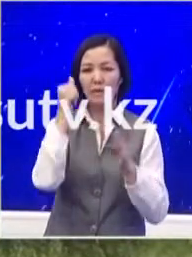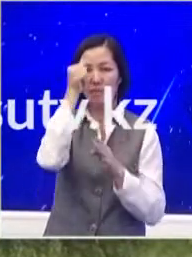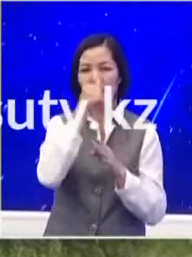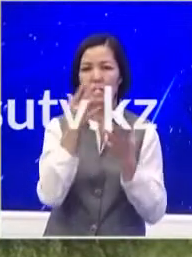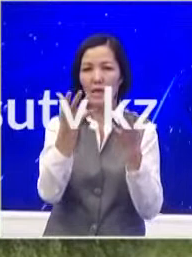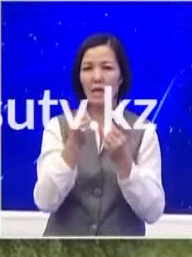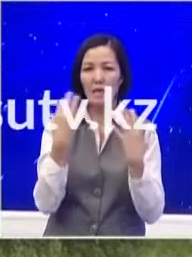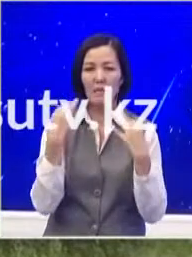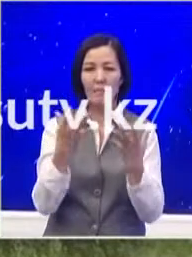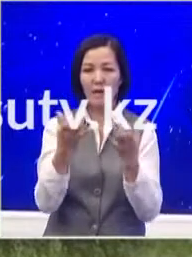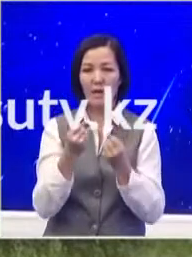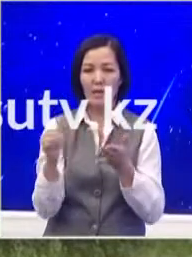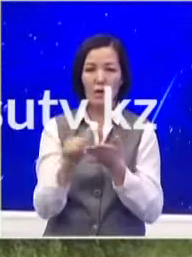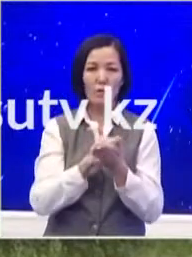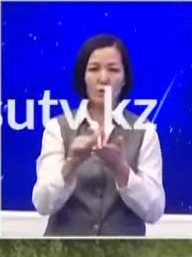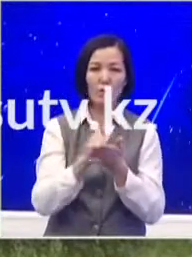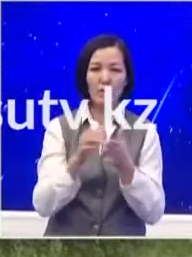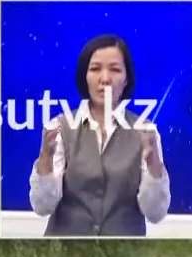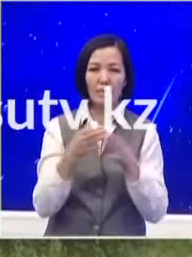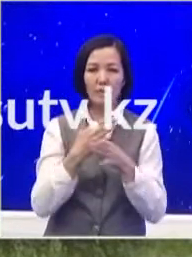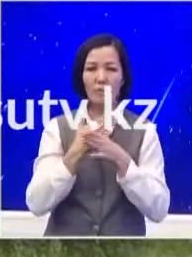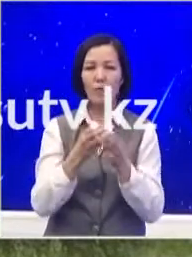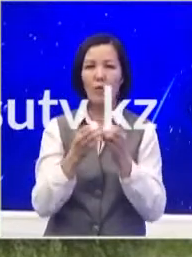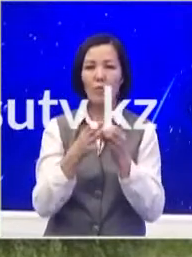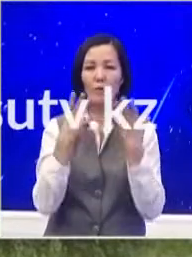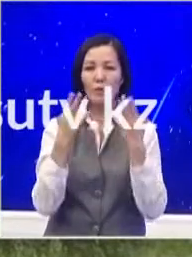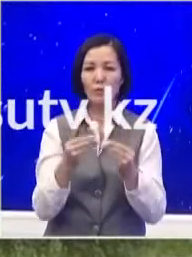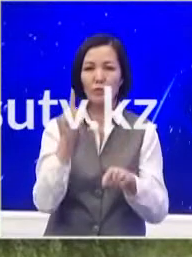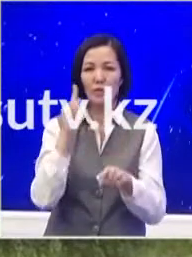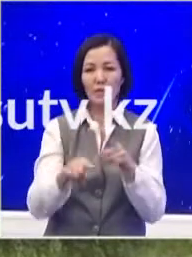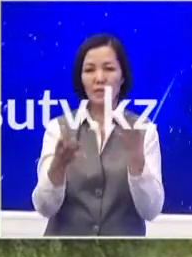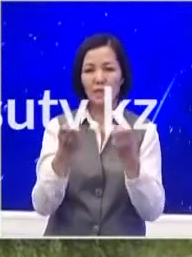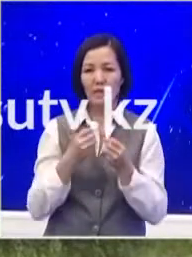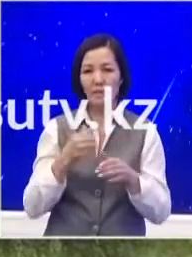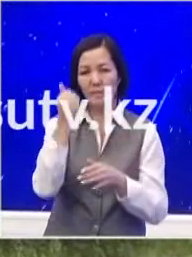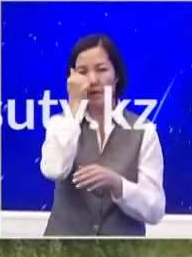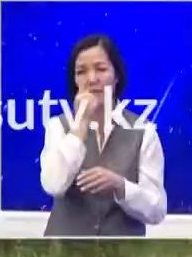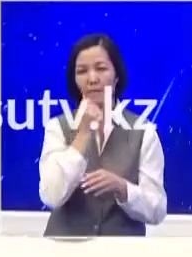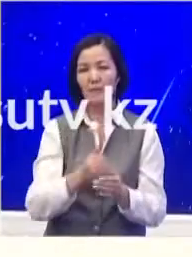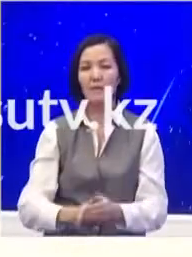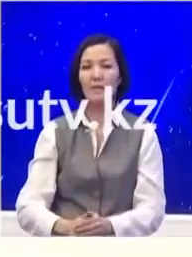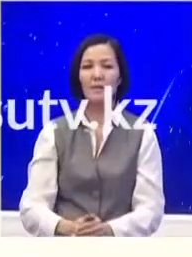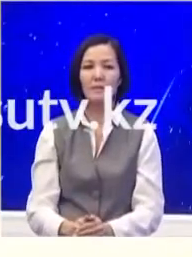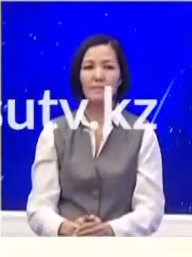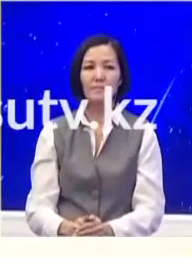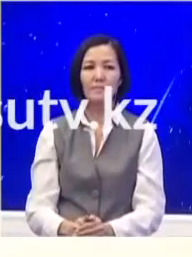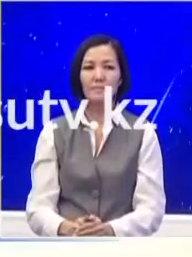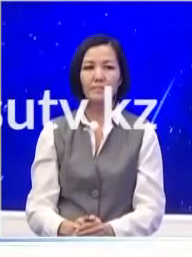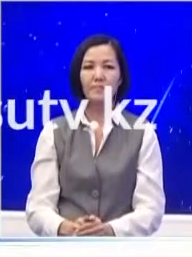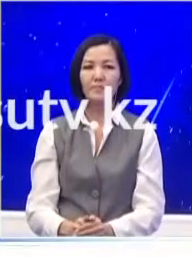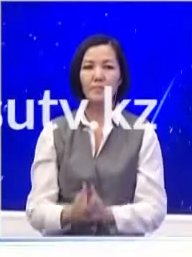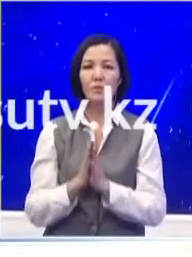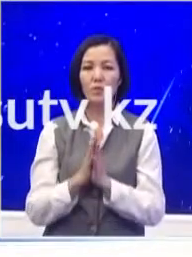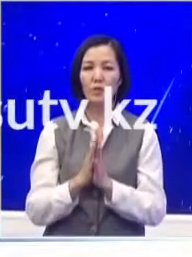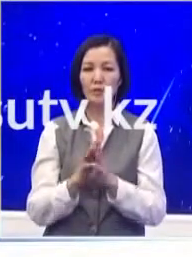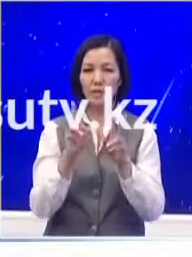алмаған лицензия департаментінің көмегімен 15 жұмыс күн ішінде қаралды. Рахметімді айтамын. Арызды қарау барысында біз